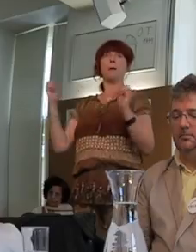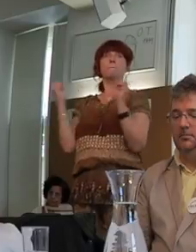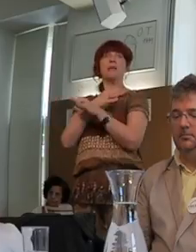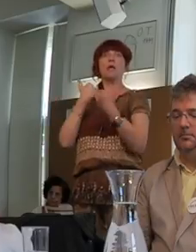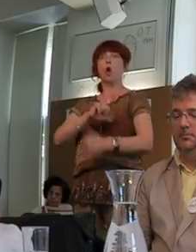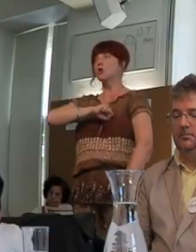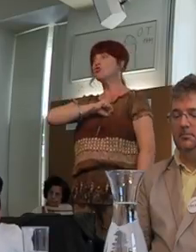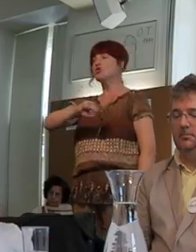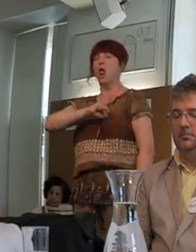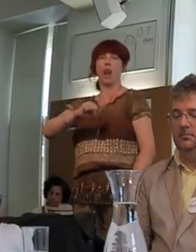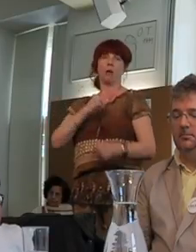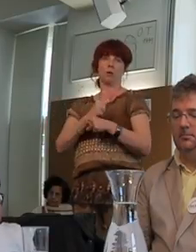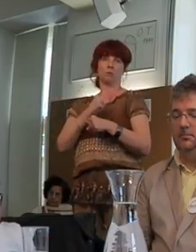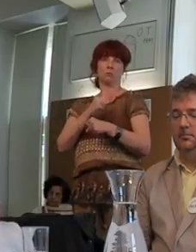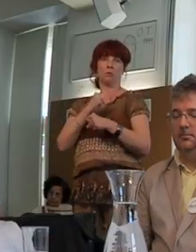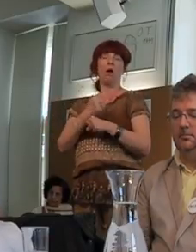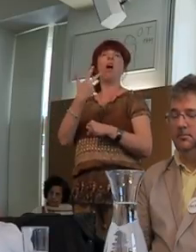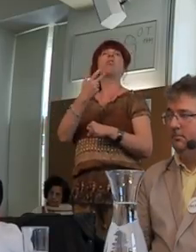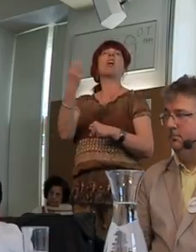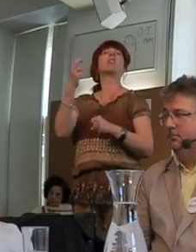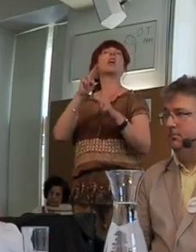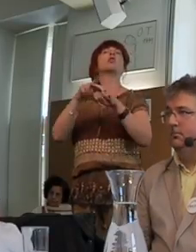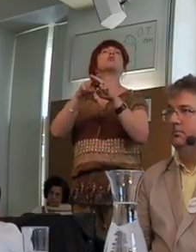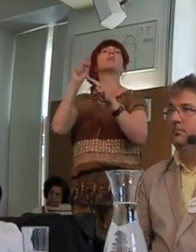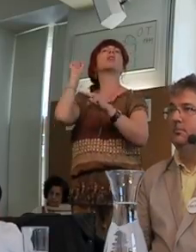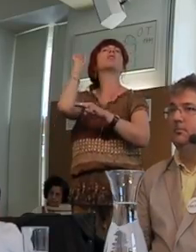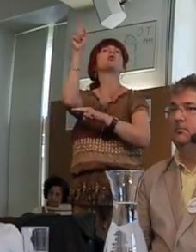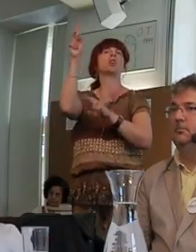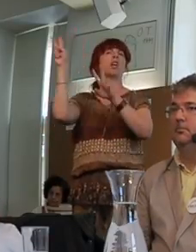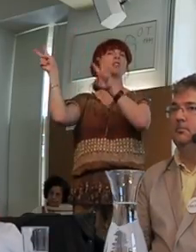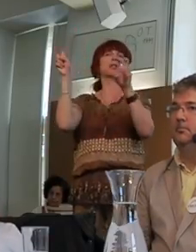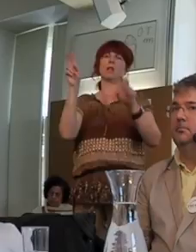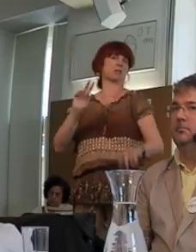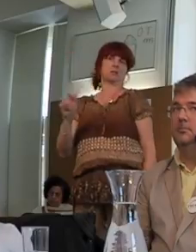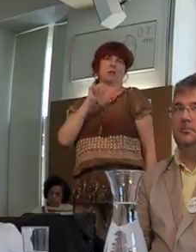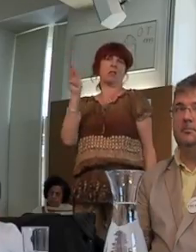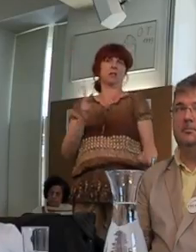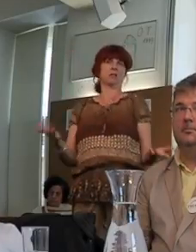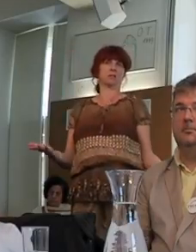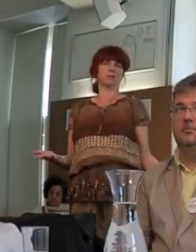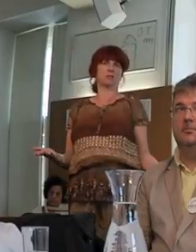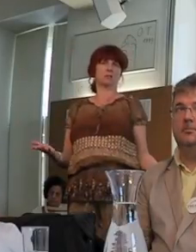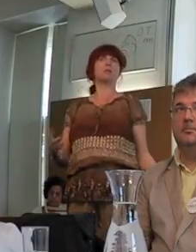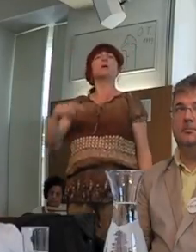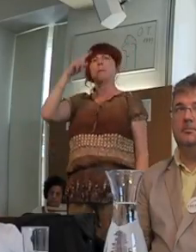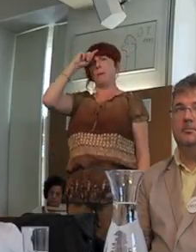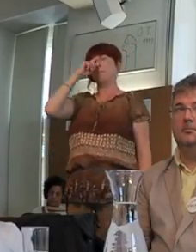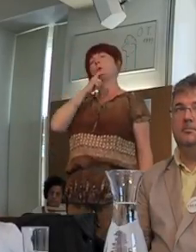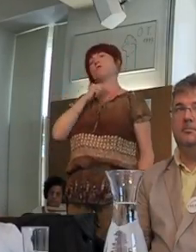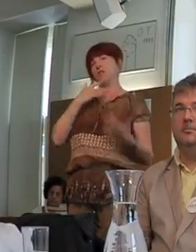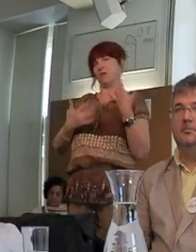ist nicht mehr so, dass du in 3 Tagen schicke da dann meine Zitate, weil das kannst du halt nur beim Profil machen